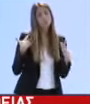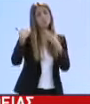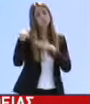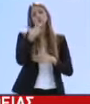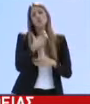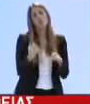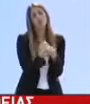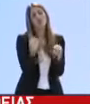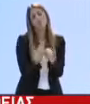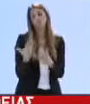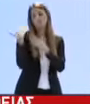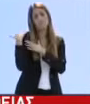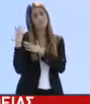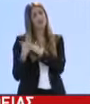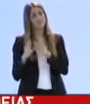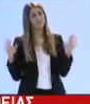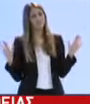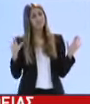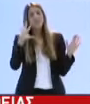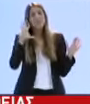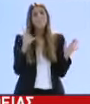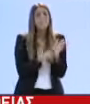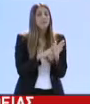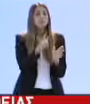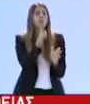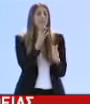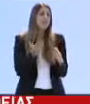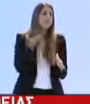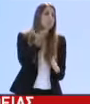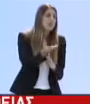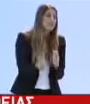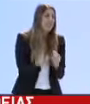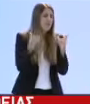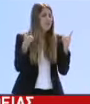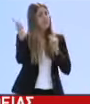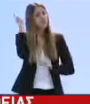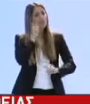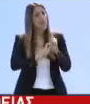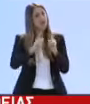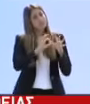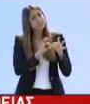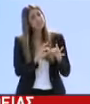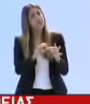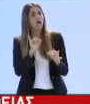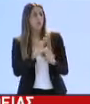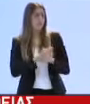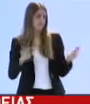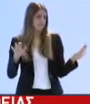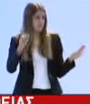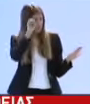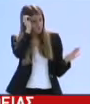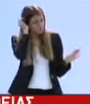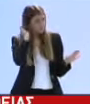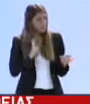η κατάρτιση της συνολικής πολιτικής πρότασης της Νέας Δημοκρατίας βρίσκεται σε εξέλιξη. Υπερβαίνει, φίλες και